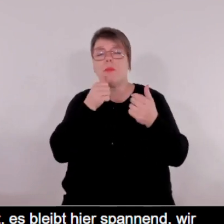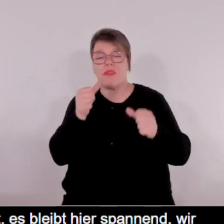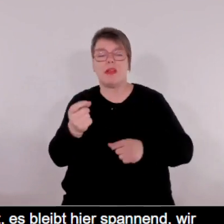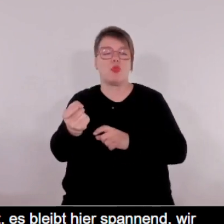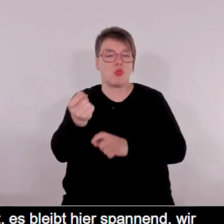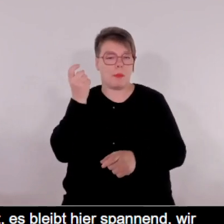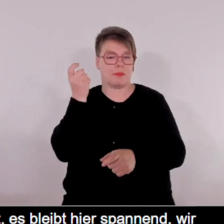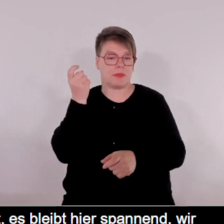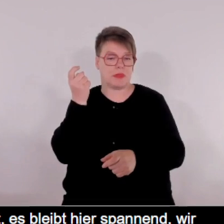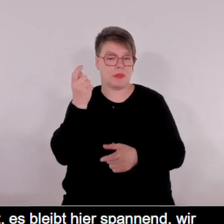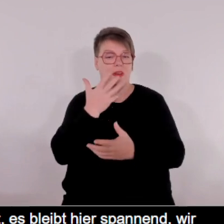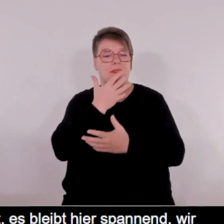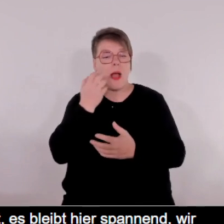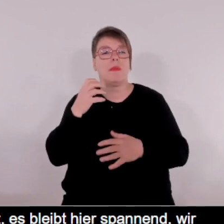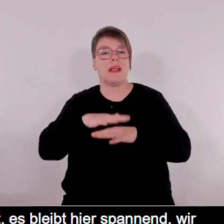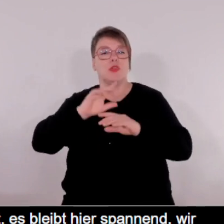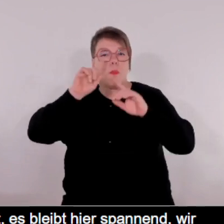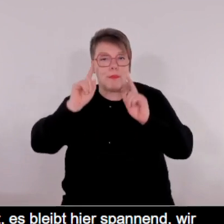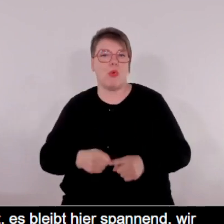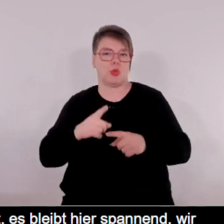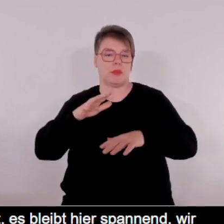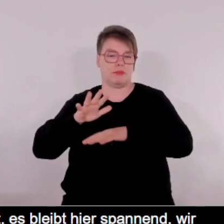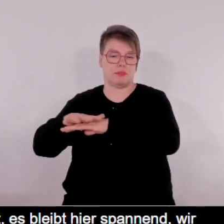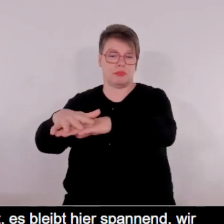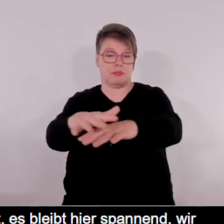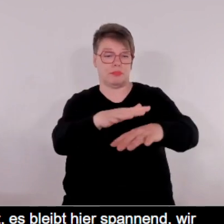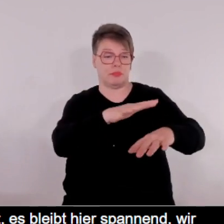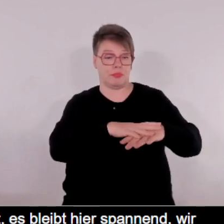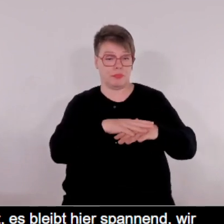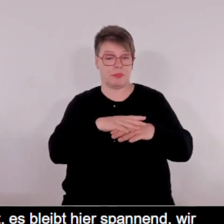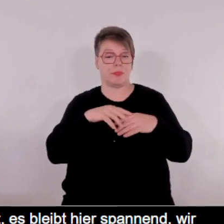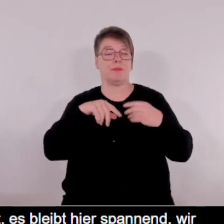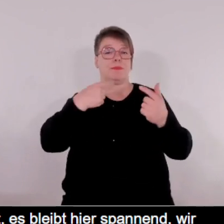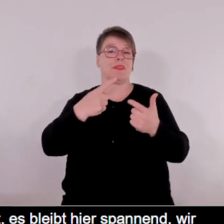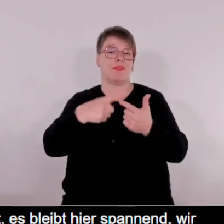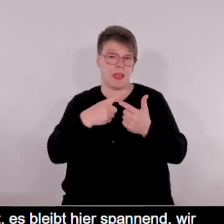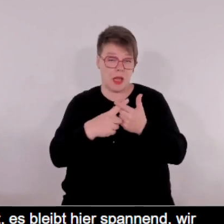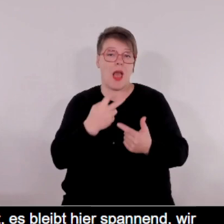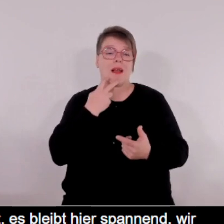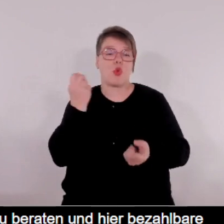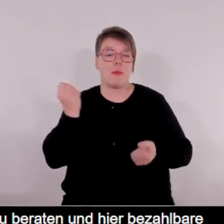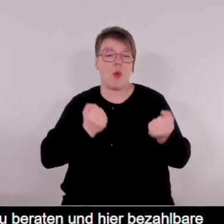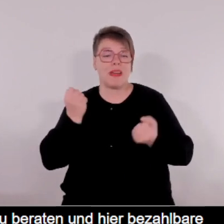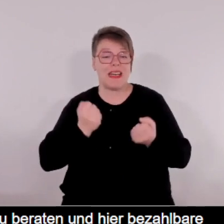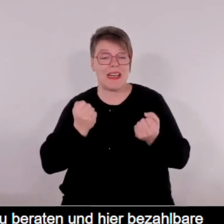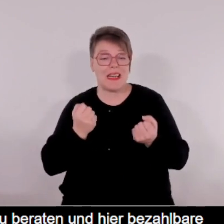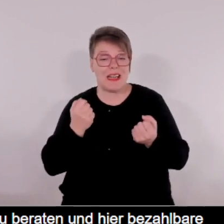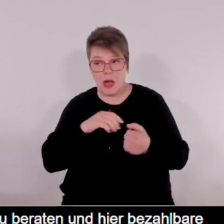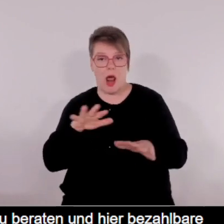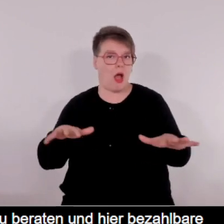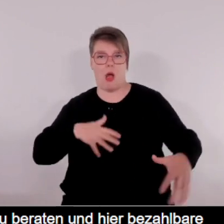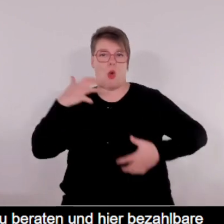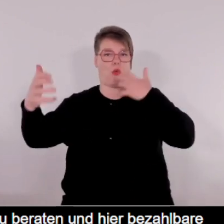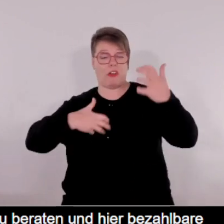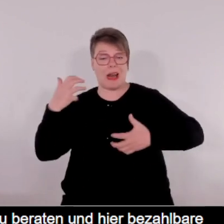Umfang zu fördern, wie es bis dato versprochen war, worauf sich auch die Industrie noch über viele Jahre eigentlich verlassen